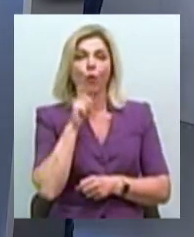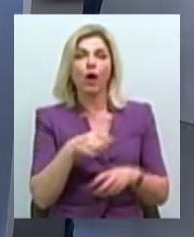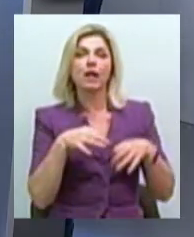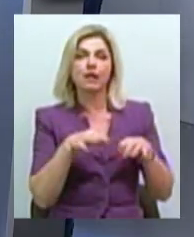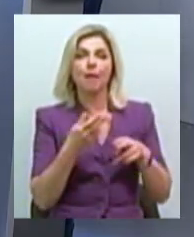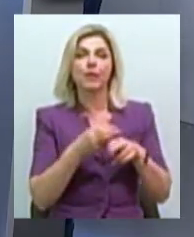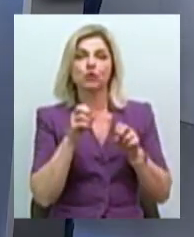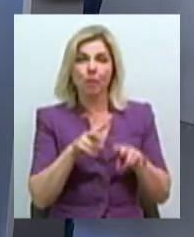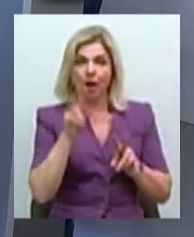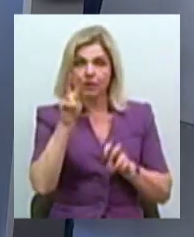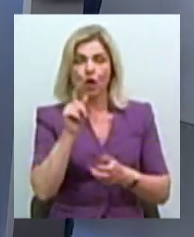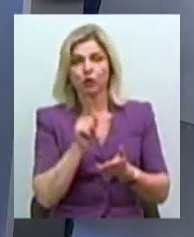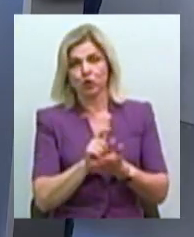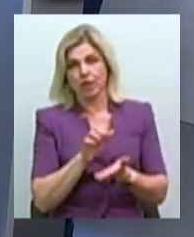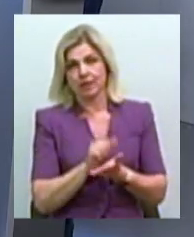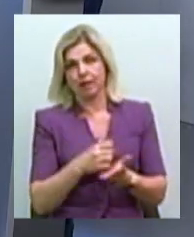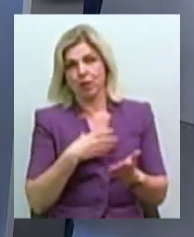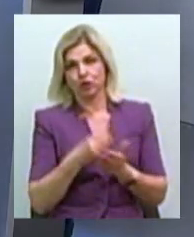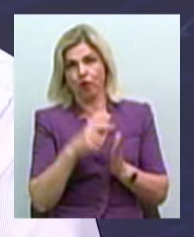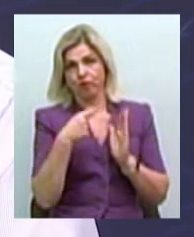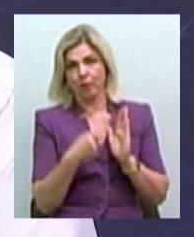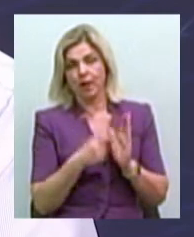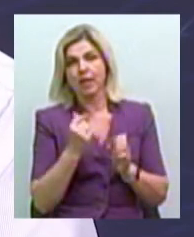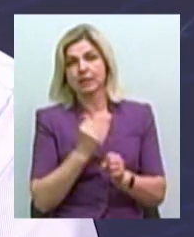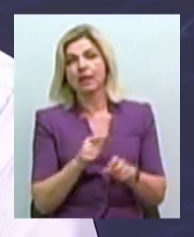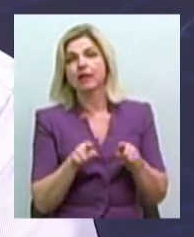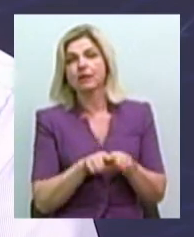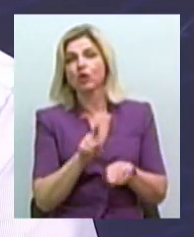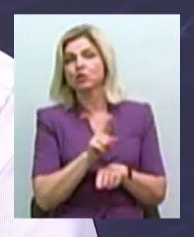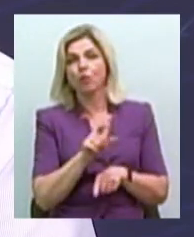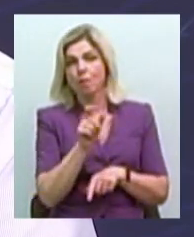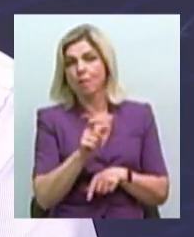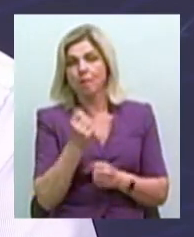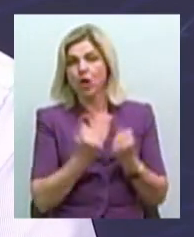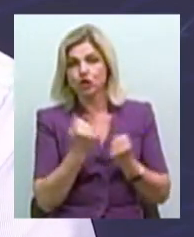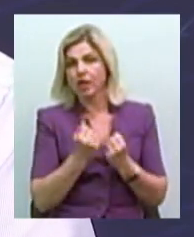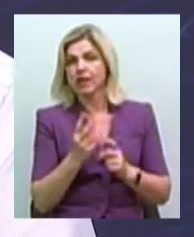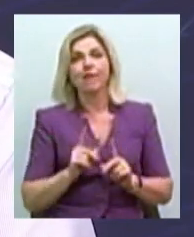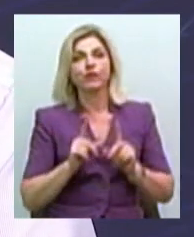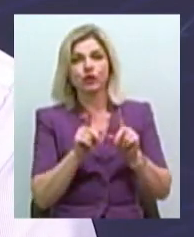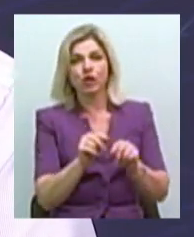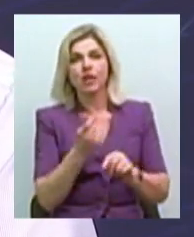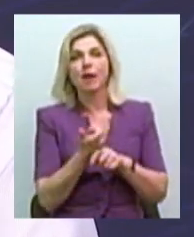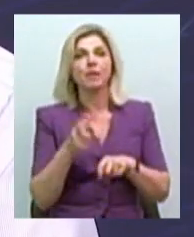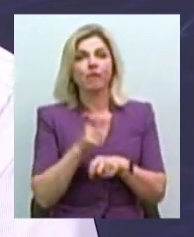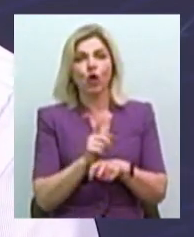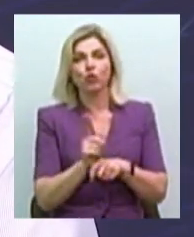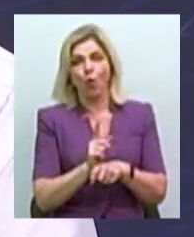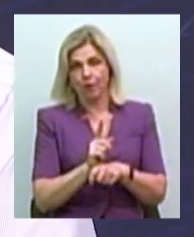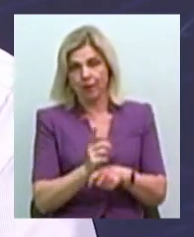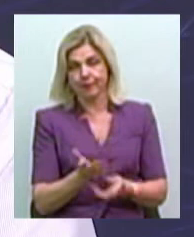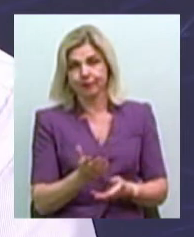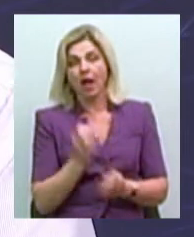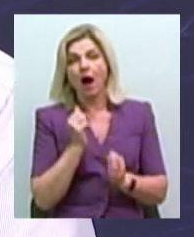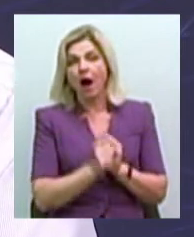Они действительно должны сделать так, чтобы в город не бежали машины, вес которых превышает нормативные показатели. То есть каждый